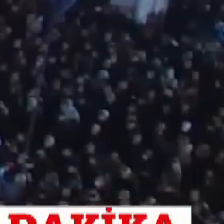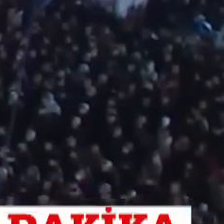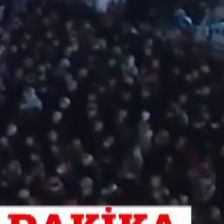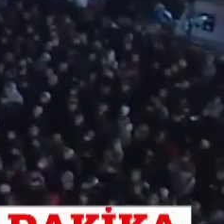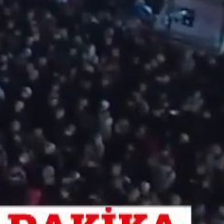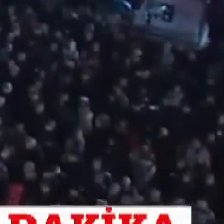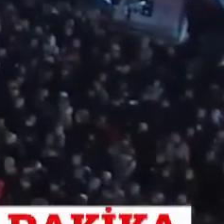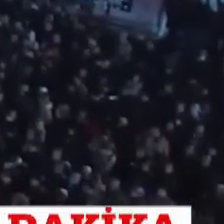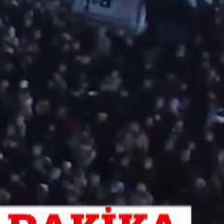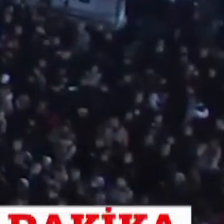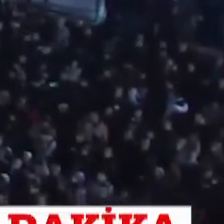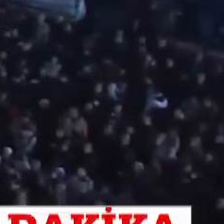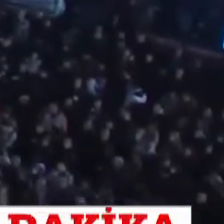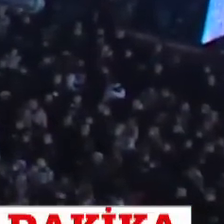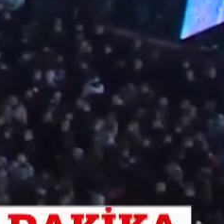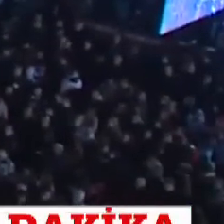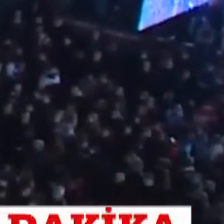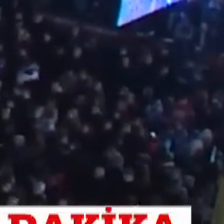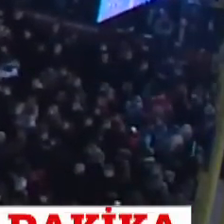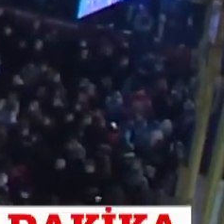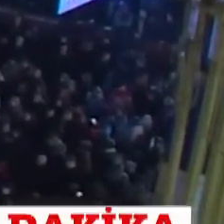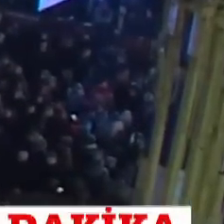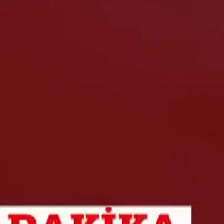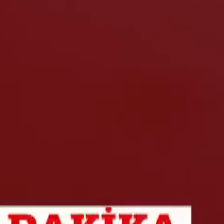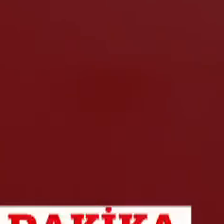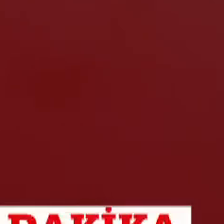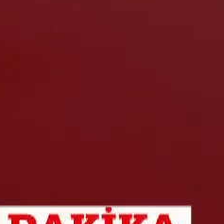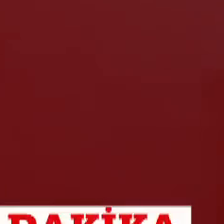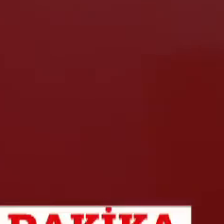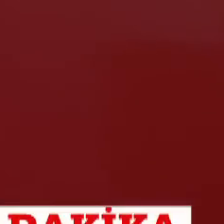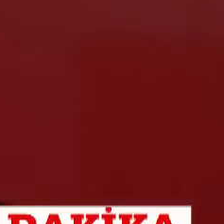16 Mayıs 1919'da Bandırma vapuruyla